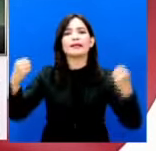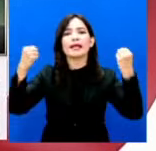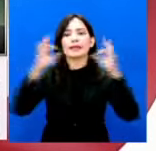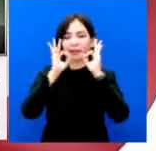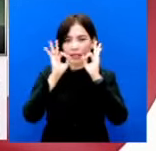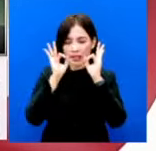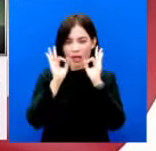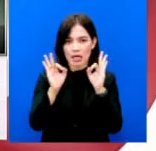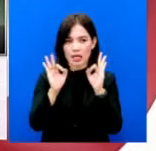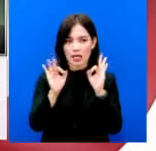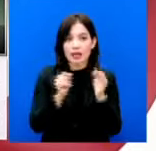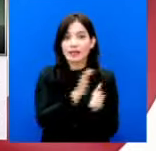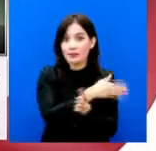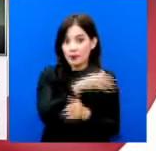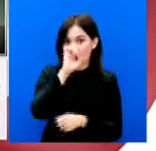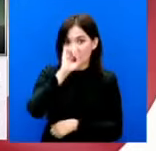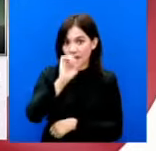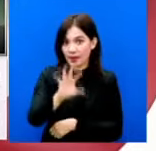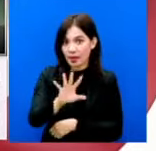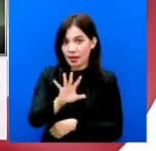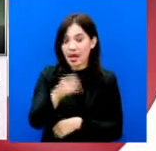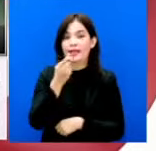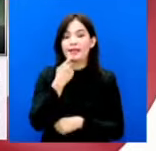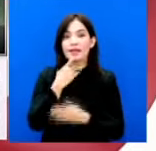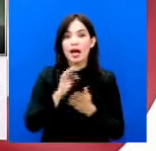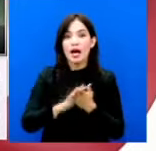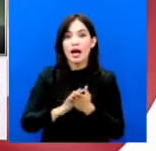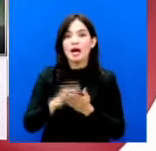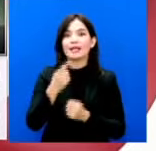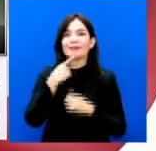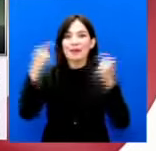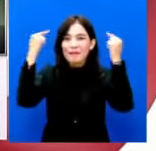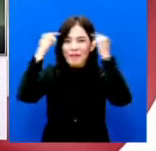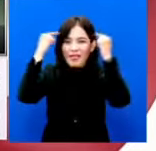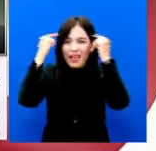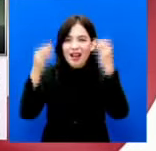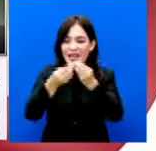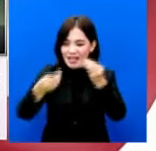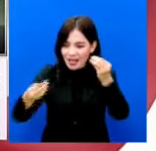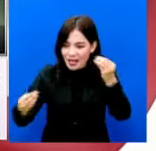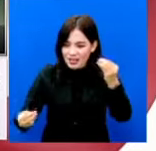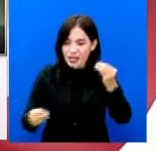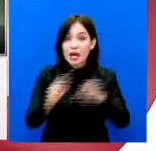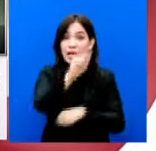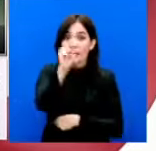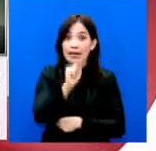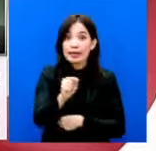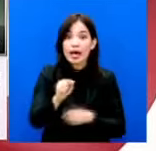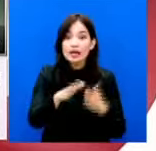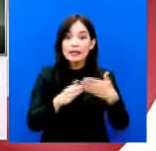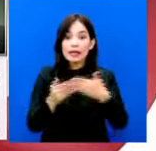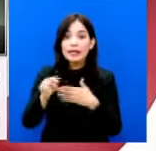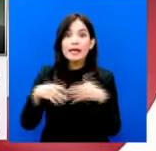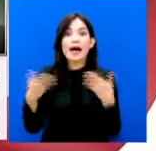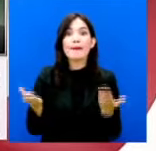pendidikan yang tadi Bapak sampaikan, yaitu kesehatan mental generasi kita. Pertanyaan kami, strategi apa